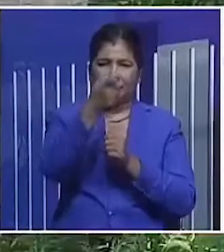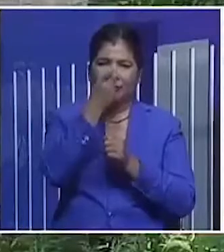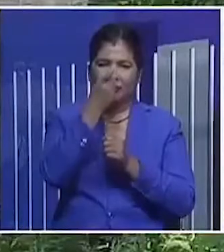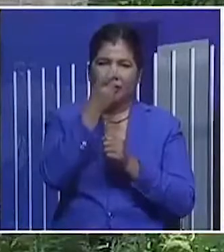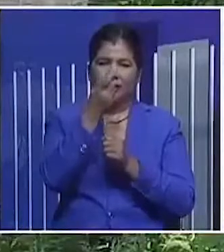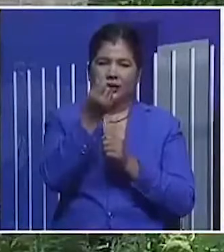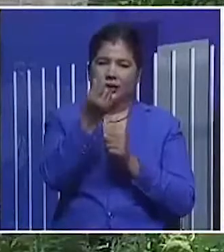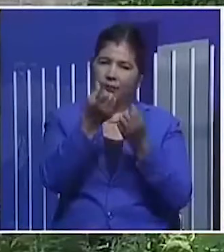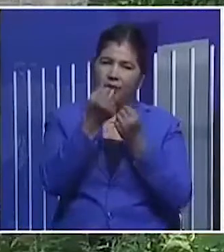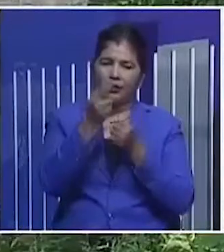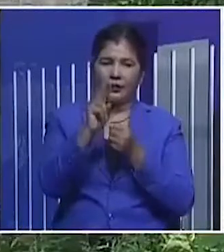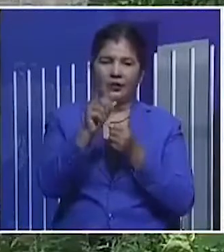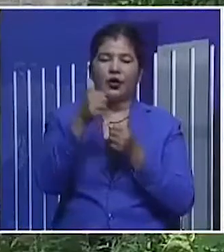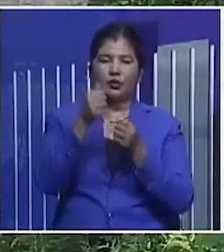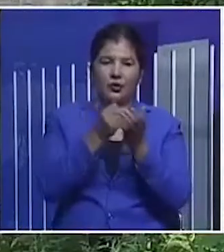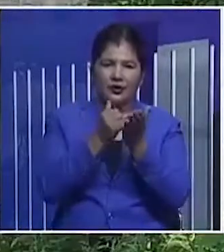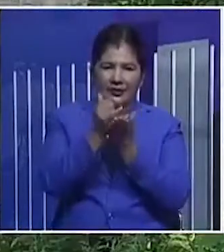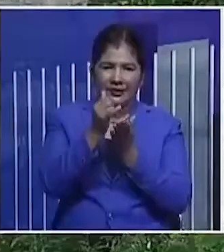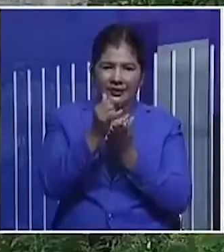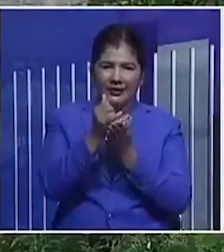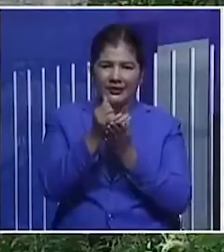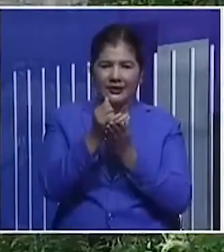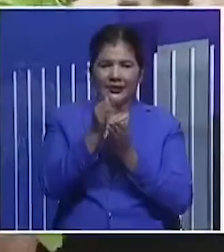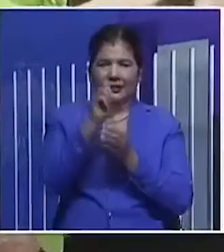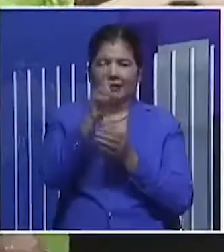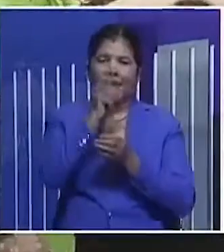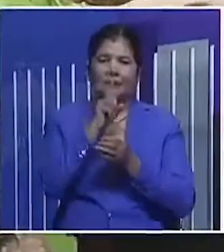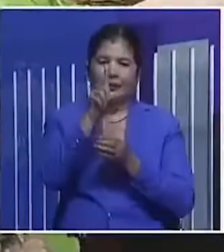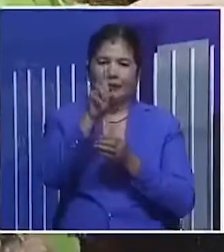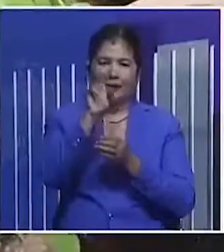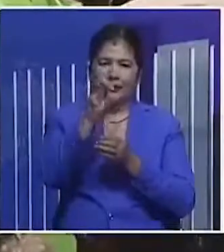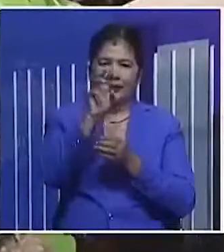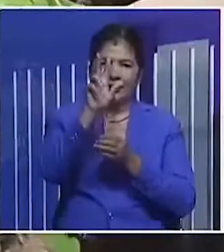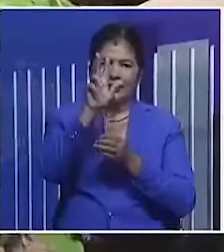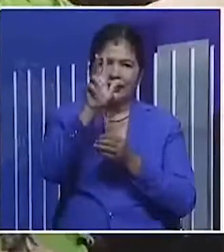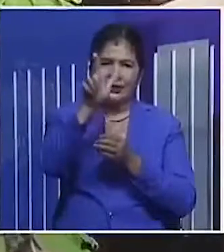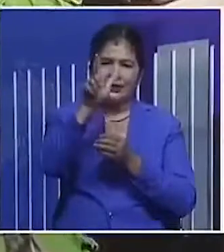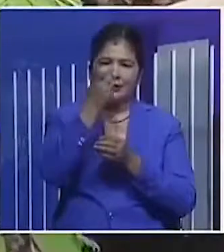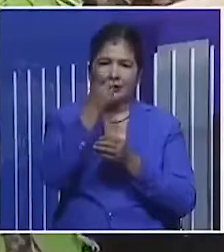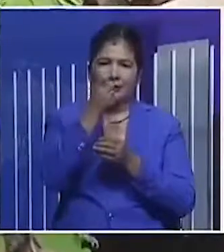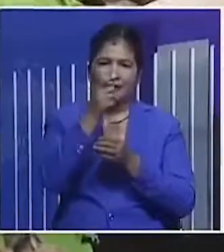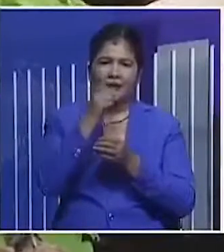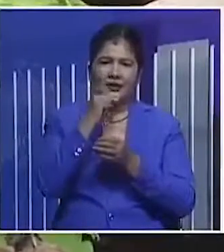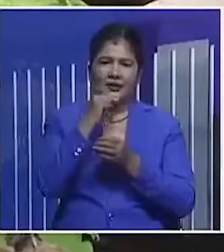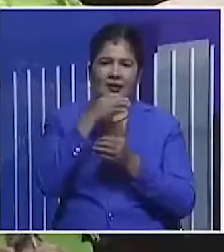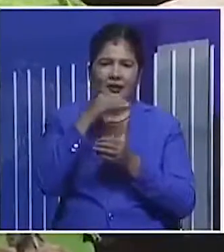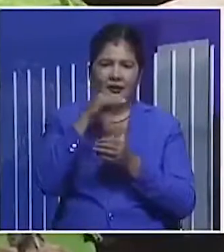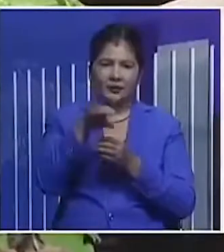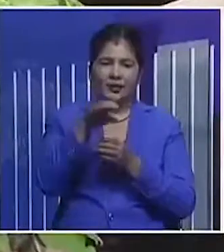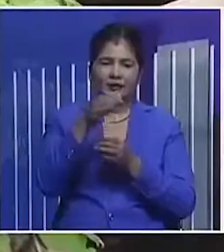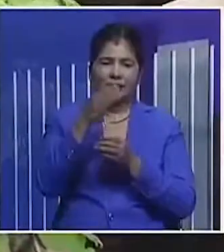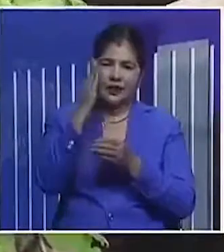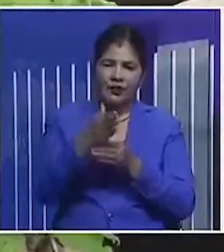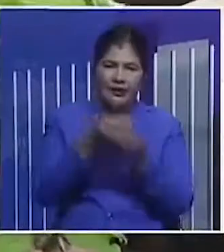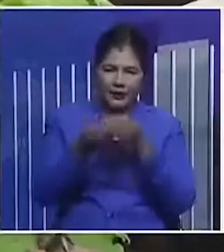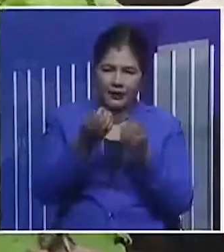छ। अर्का किसान शेरबहादुर डाङ्गीले पनि एक वर्षमा 1,755 किलो खसी बोका बिक्री गर्नुभयो, जस बापत